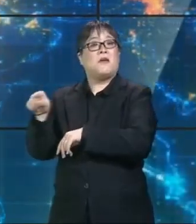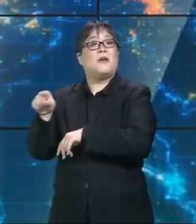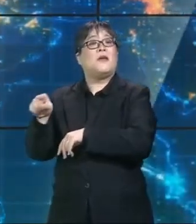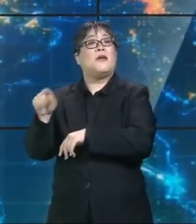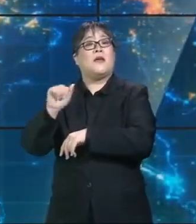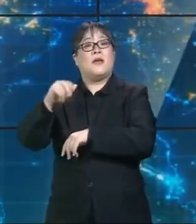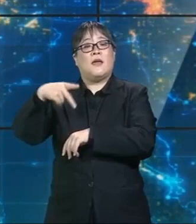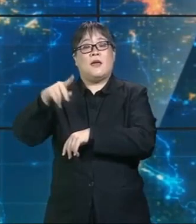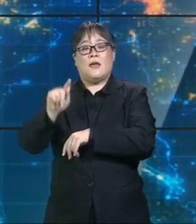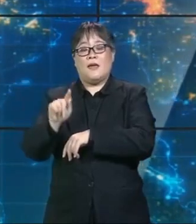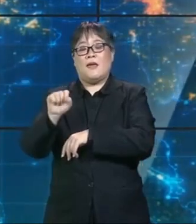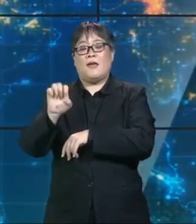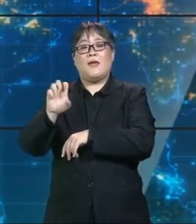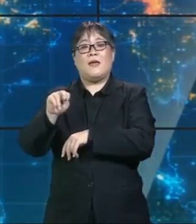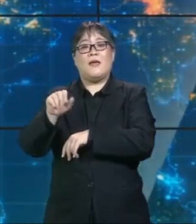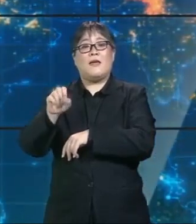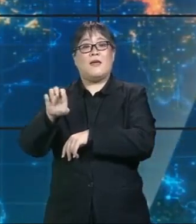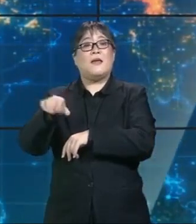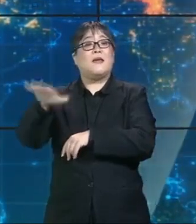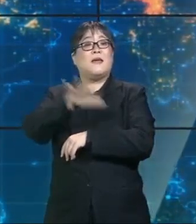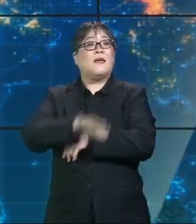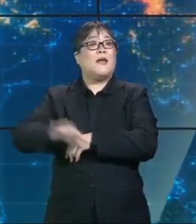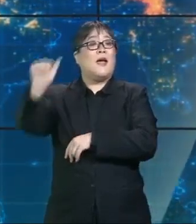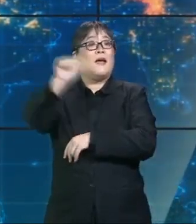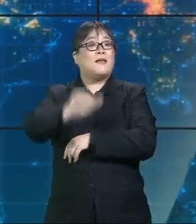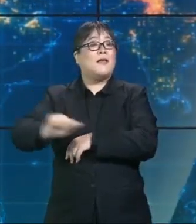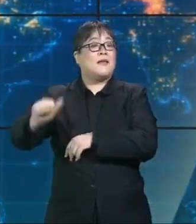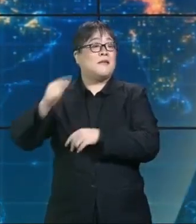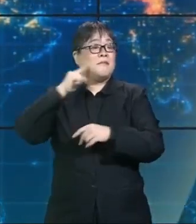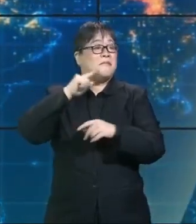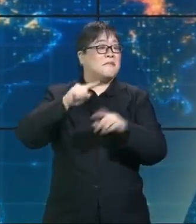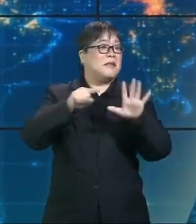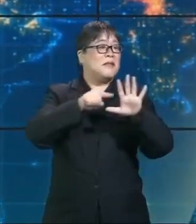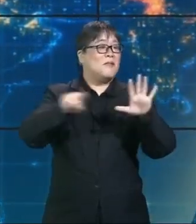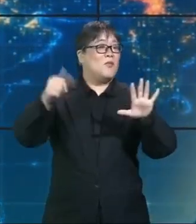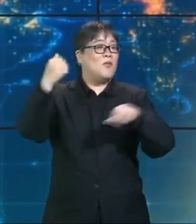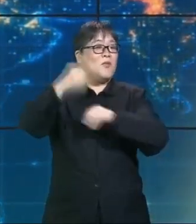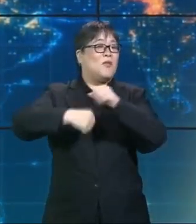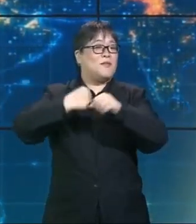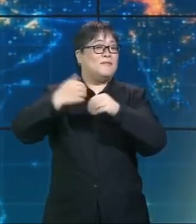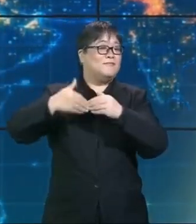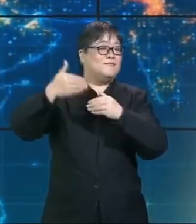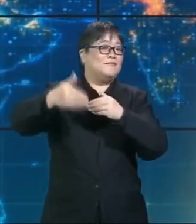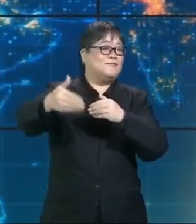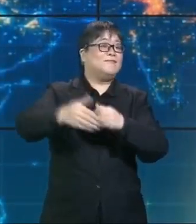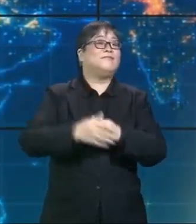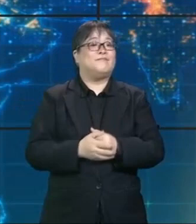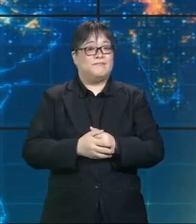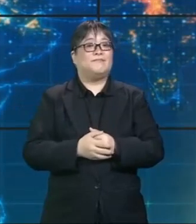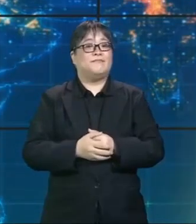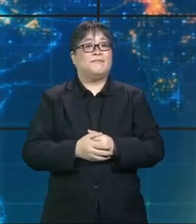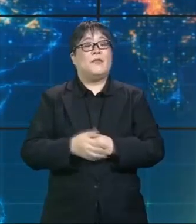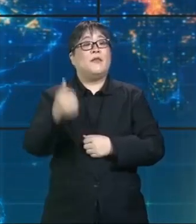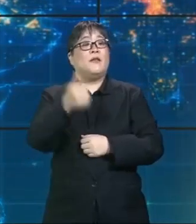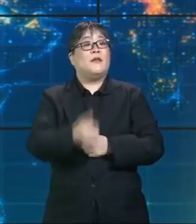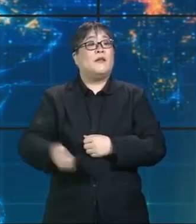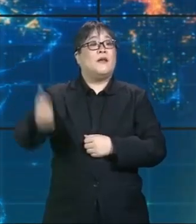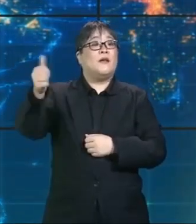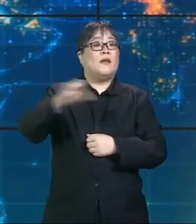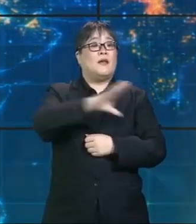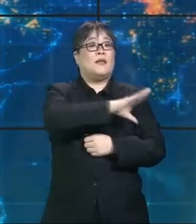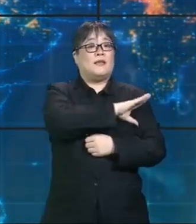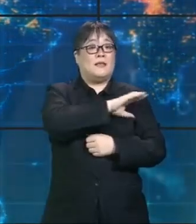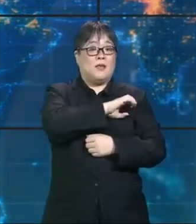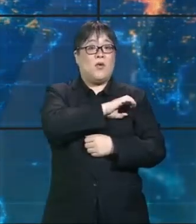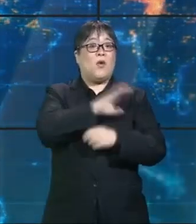iaitu AppSense di rantau Asia dalam jangka masa 5 hingga ke 10 tahun akan datang.